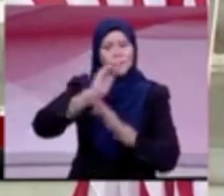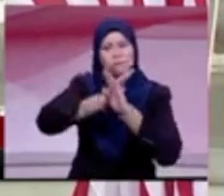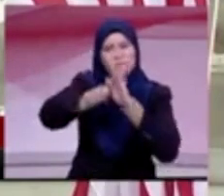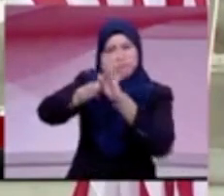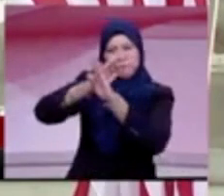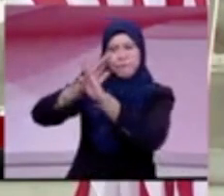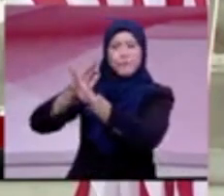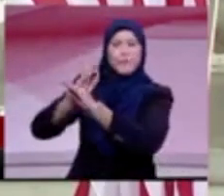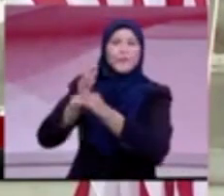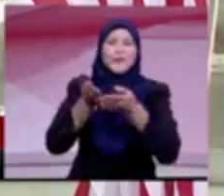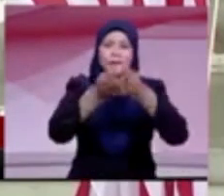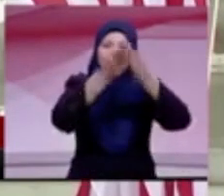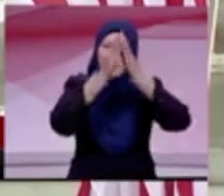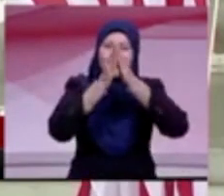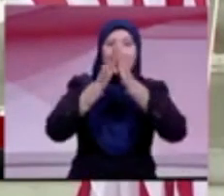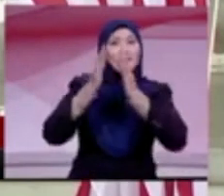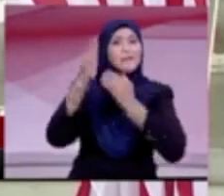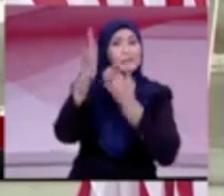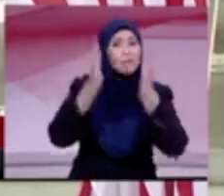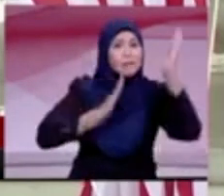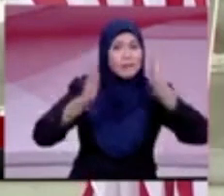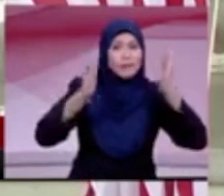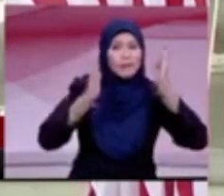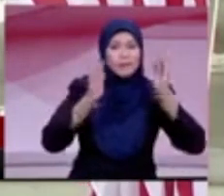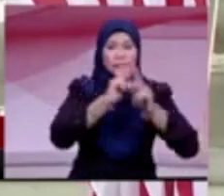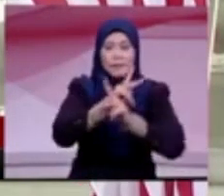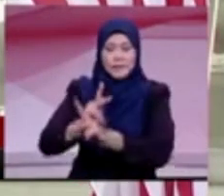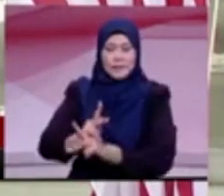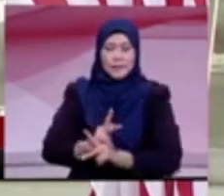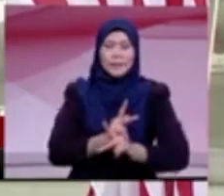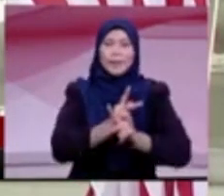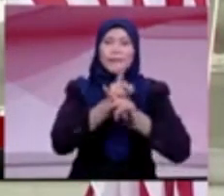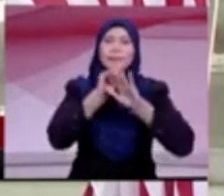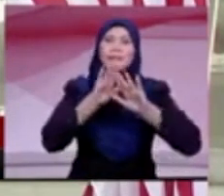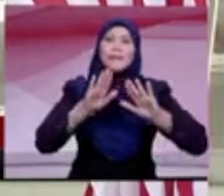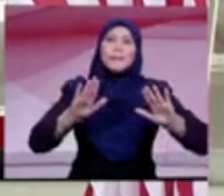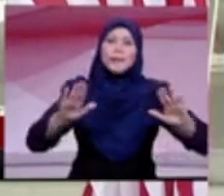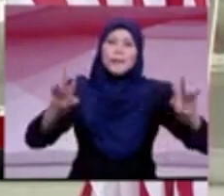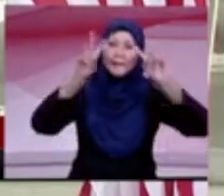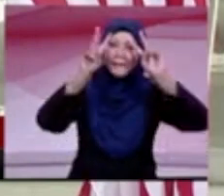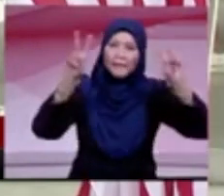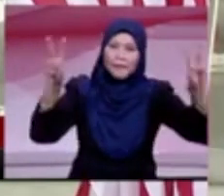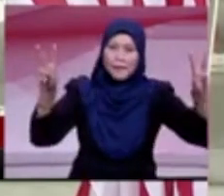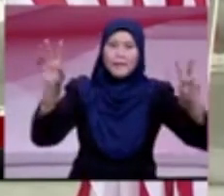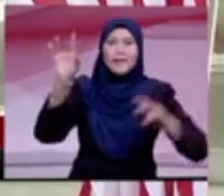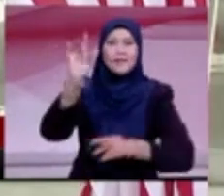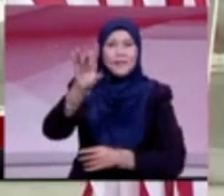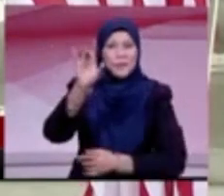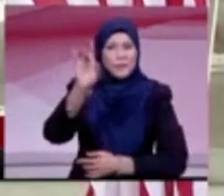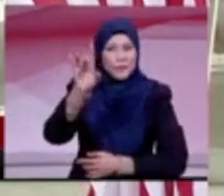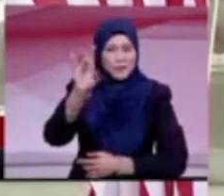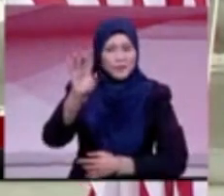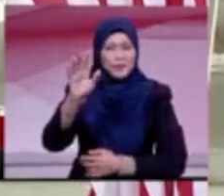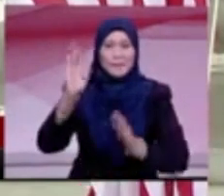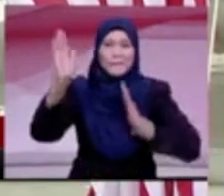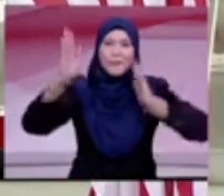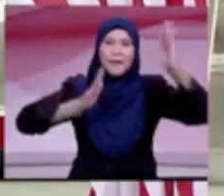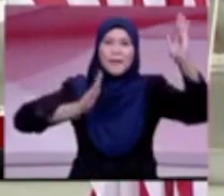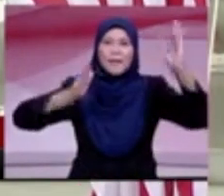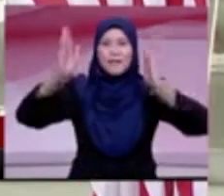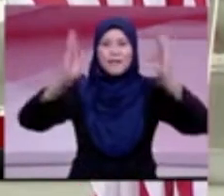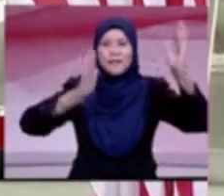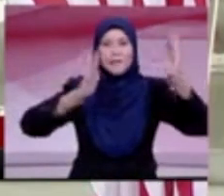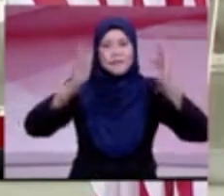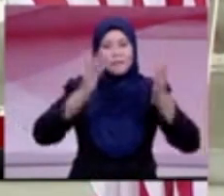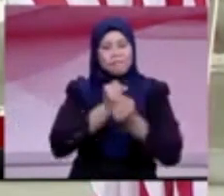pertahankanlah kedaulatannya peliharalah keamanannya insyaallah tanah air kita